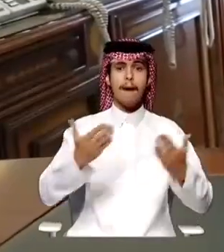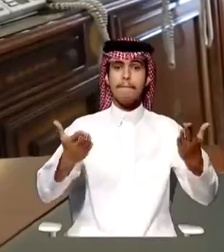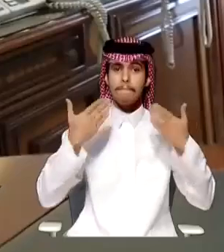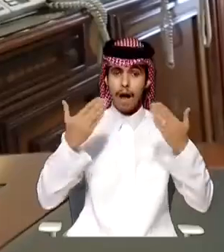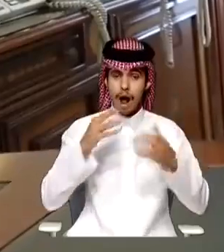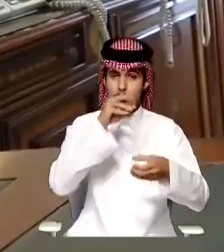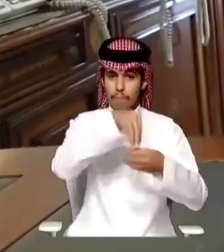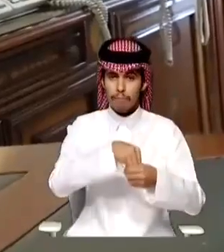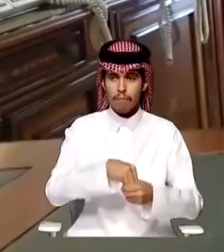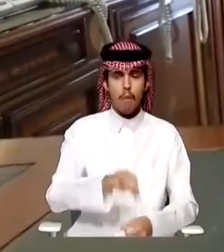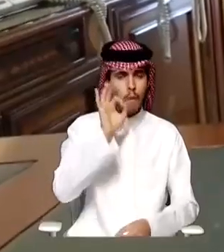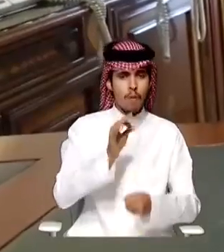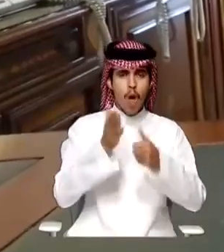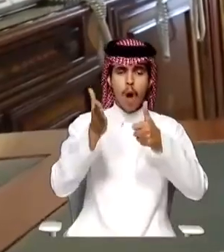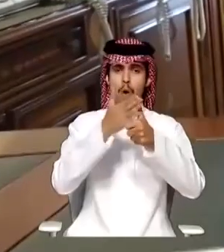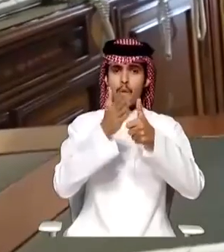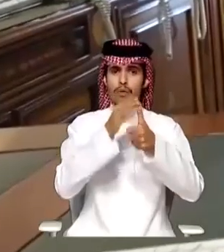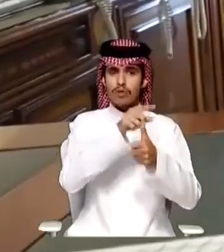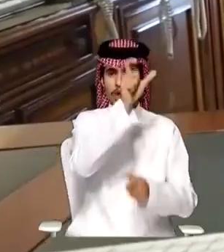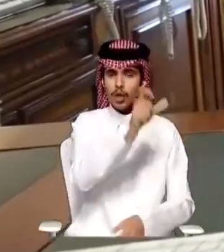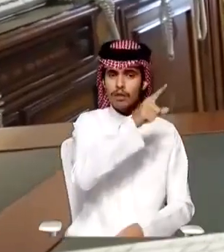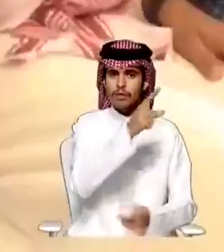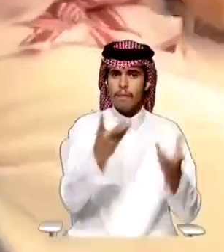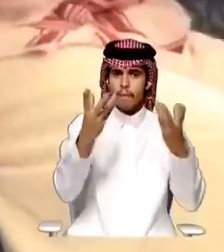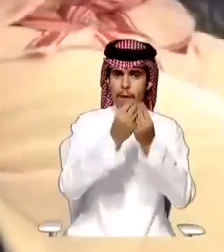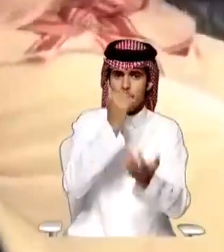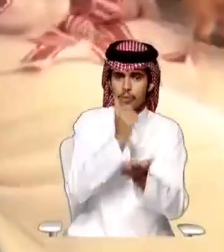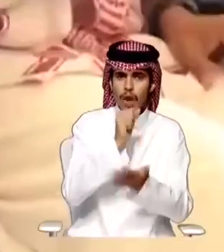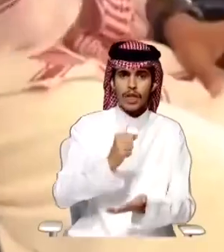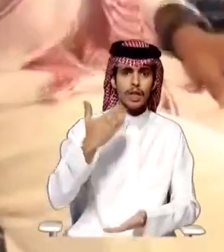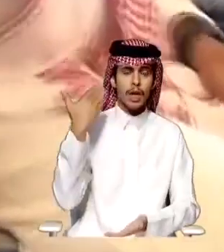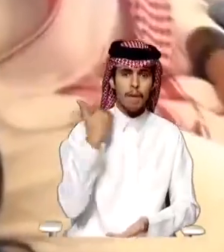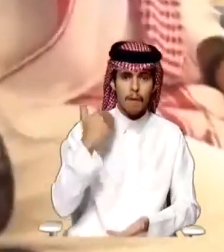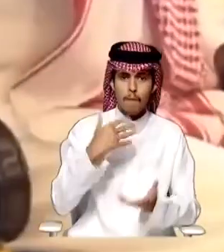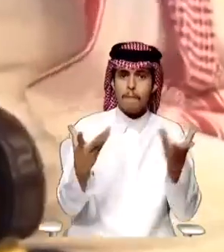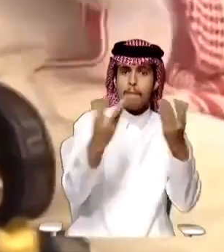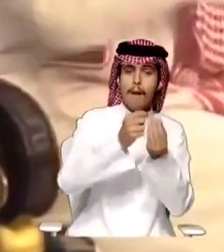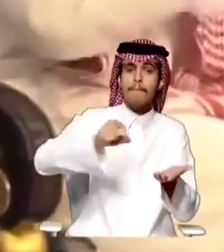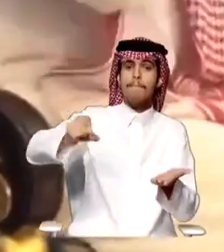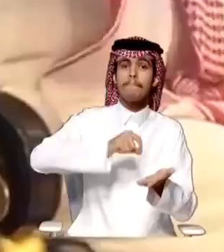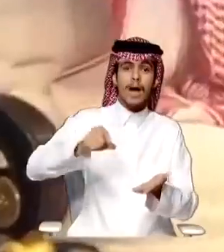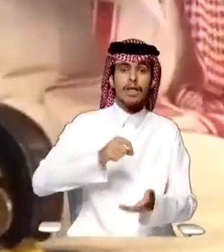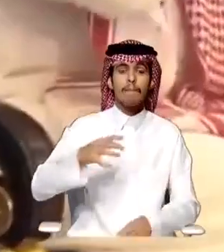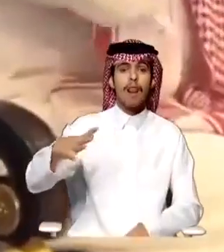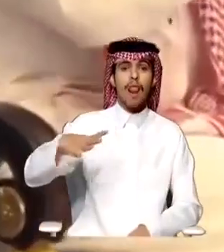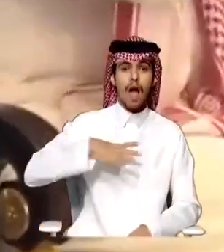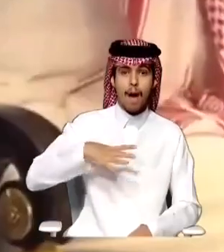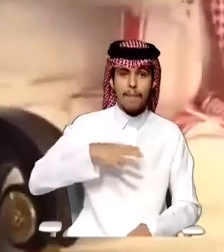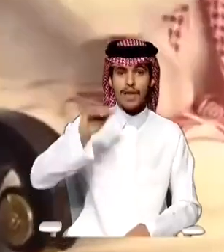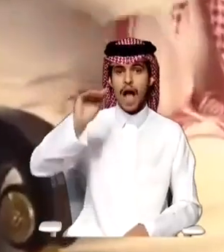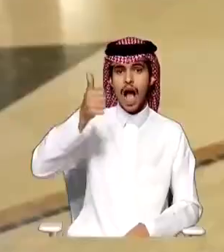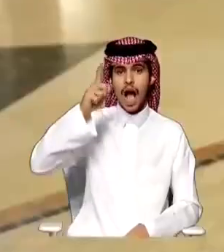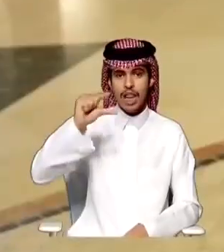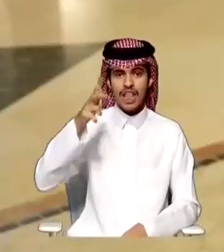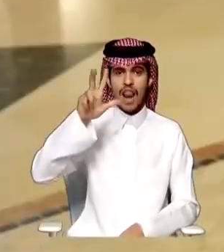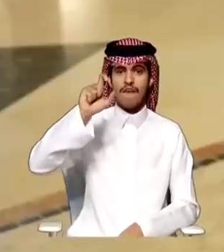فالاول يعمل محررا في الاماره وتحديدا في مكتب سمو امير المنطقه الامير خالد